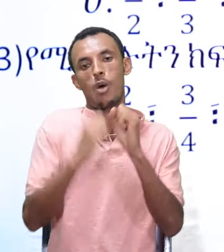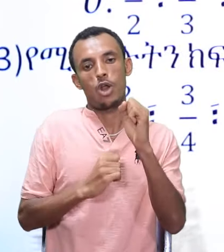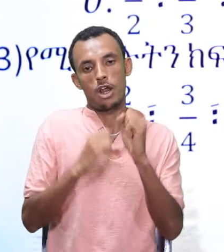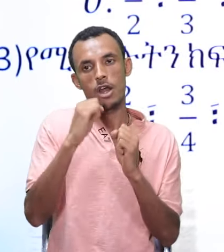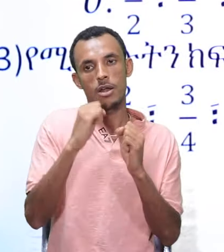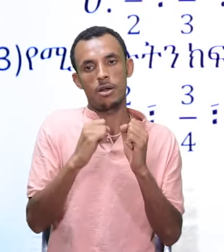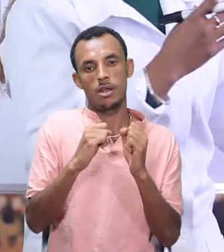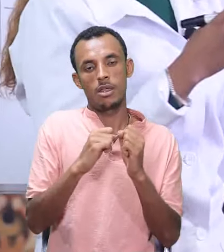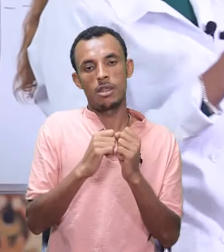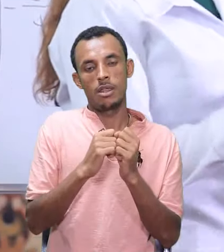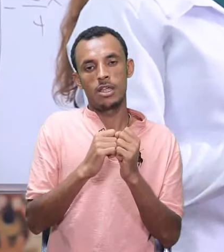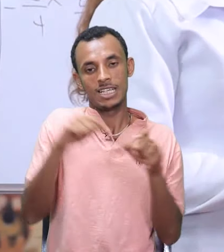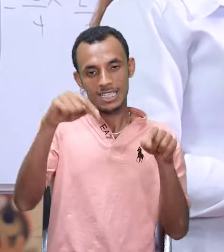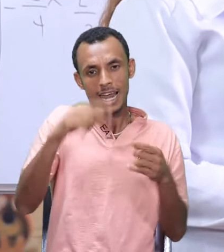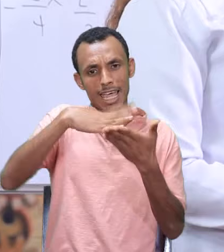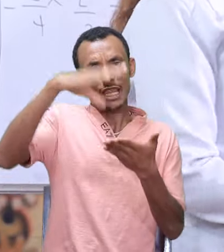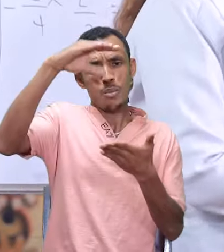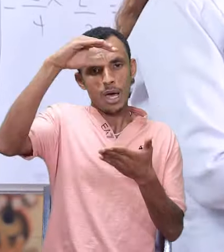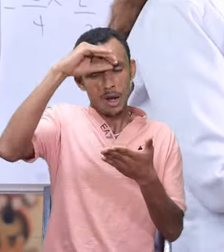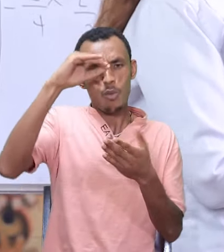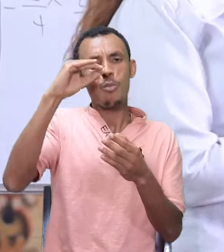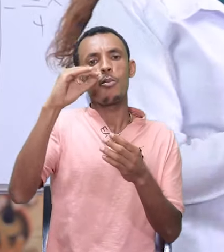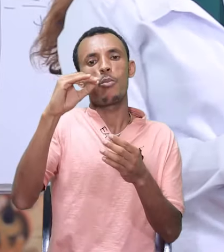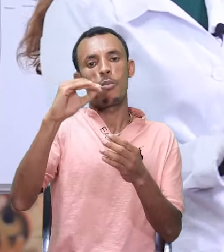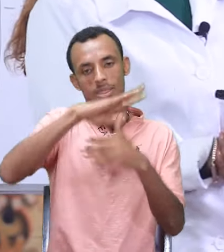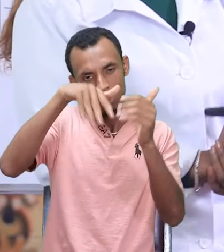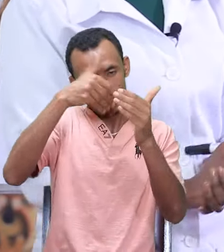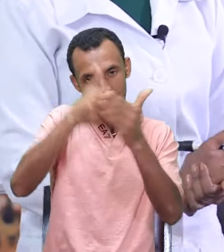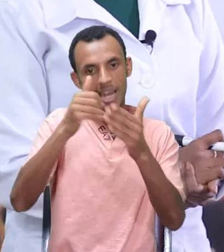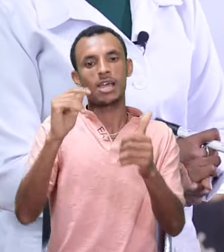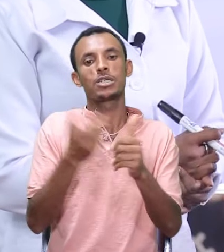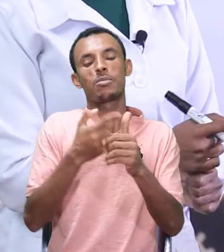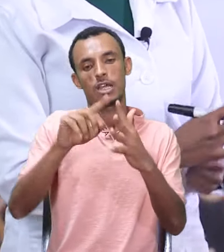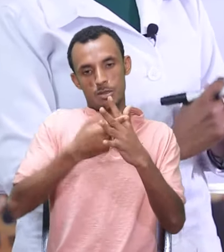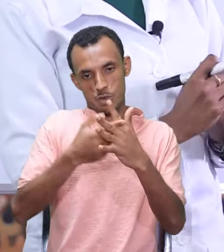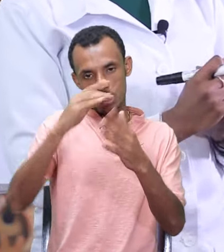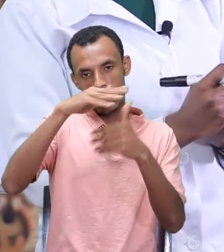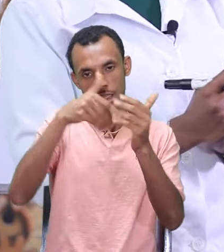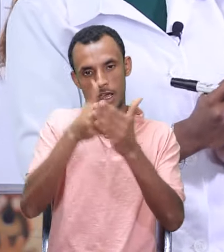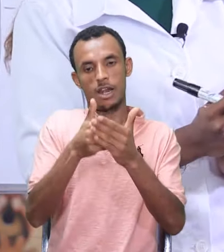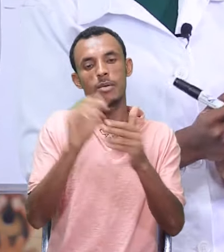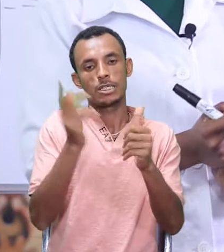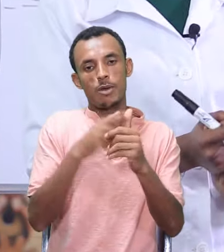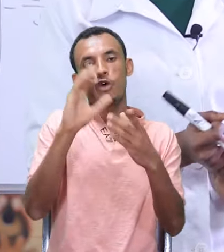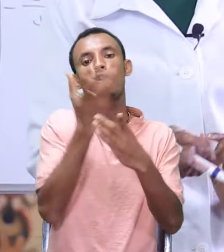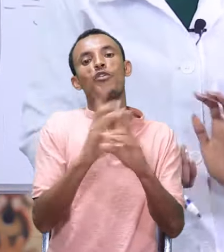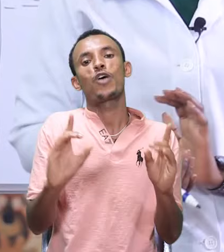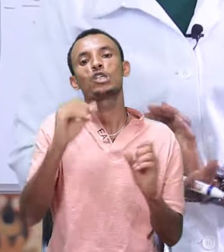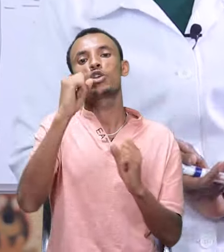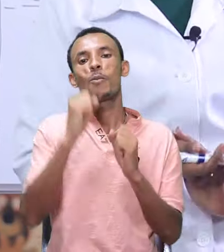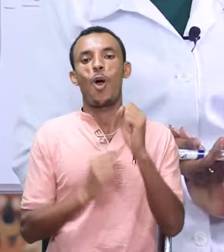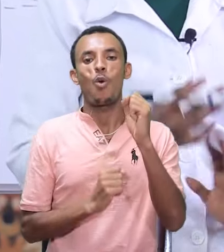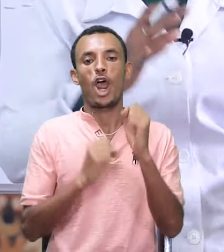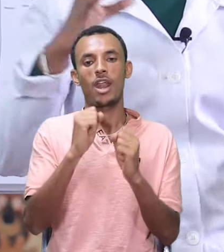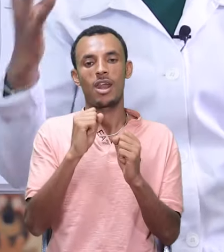እናወዳድራለን ማለት ነው። ዛሬ የተማርነውን በአጠቃላይ ከመጀመሪያ ጀምሮ ስናጠቃልል የመጀመሪያው ክፍልፋዮችን ማወዳደር